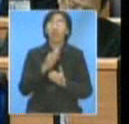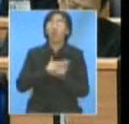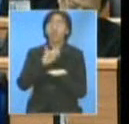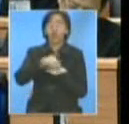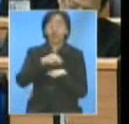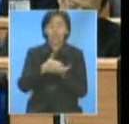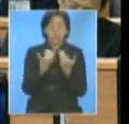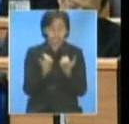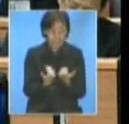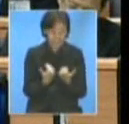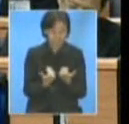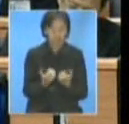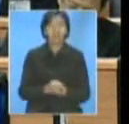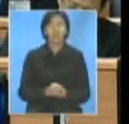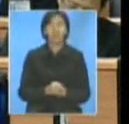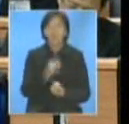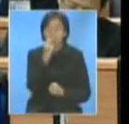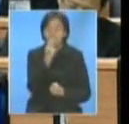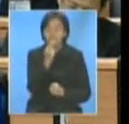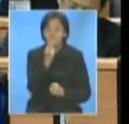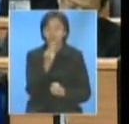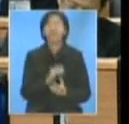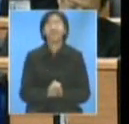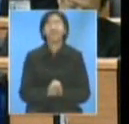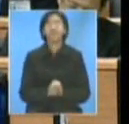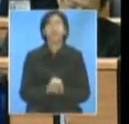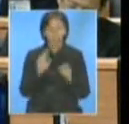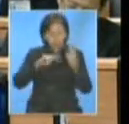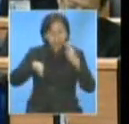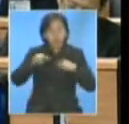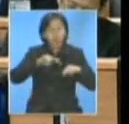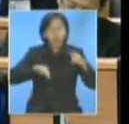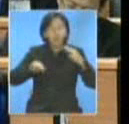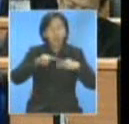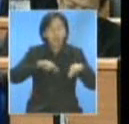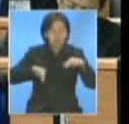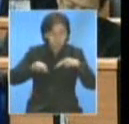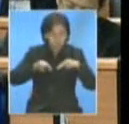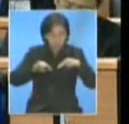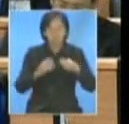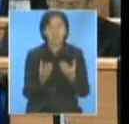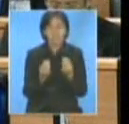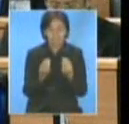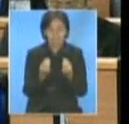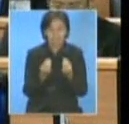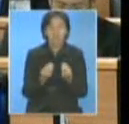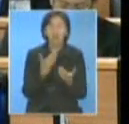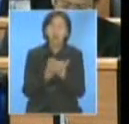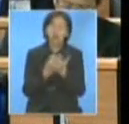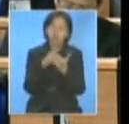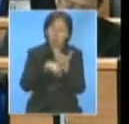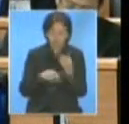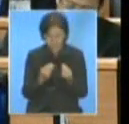วันนี้คือท่านลองดูครับเวลามีการตรวจสอบเนื้อที่ที่มีการทุจริตของ